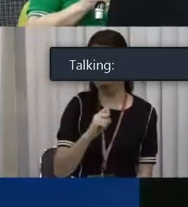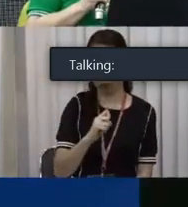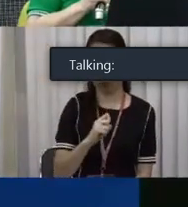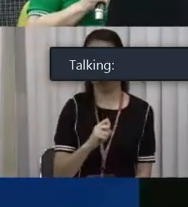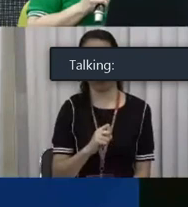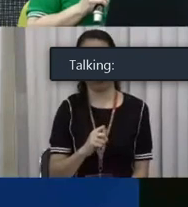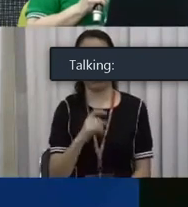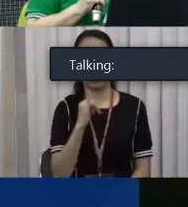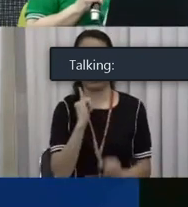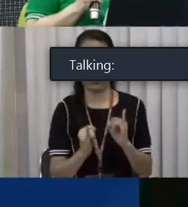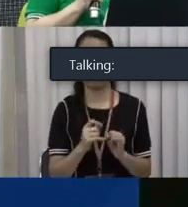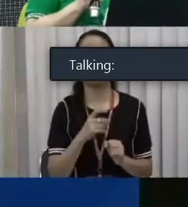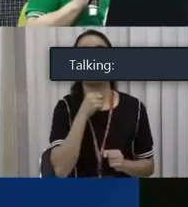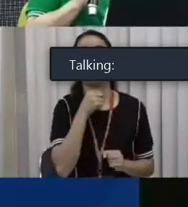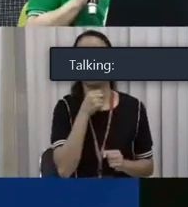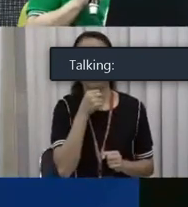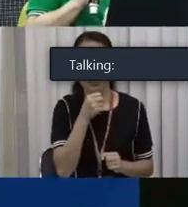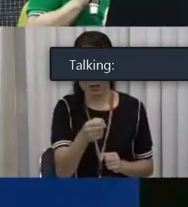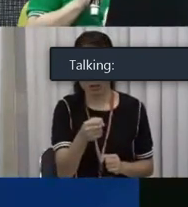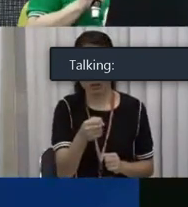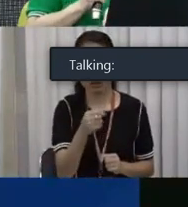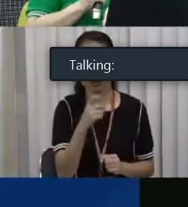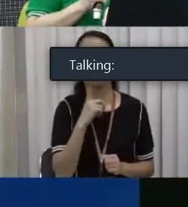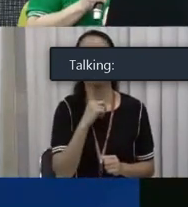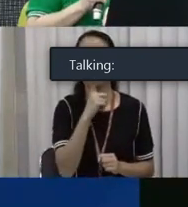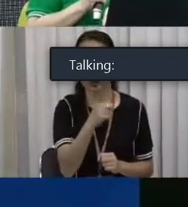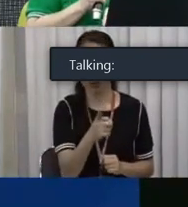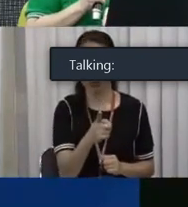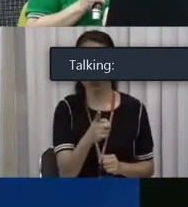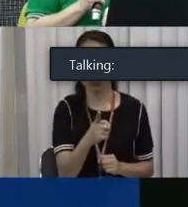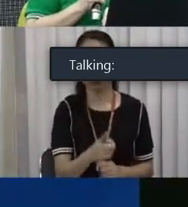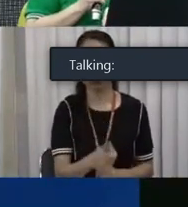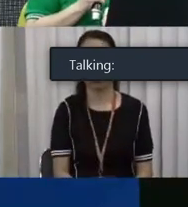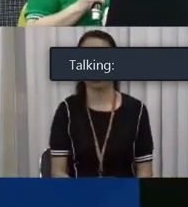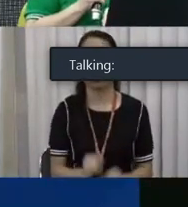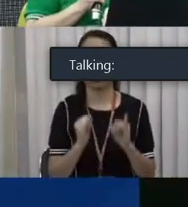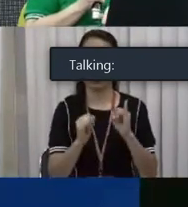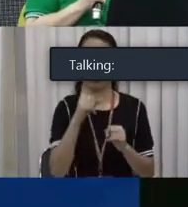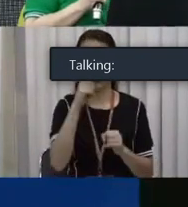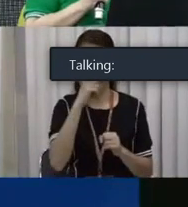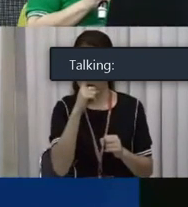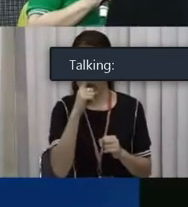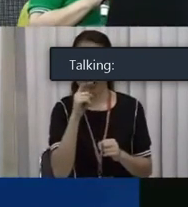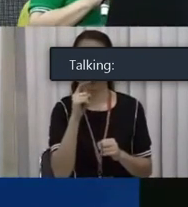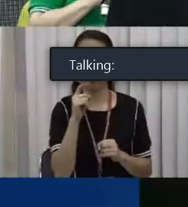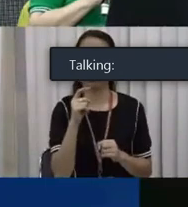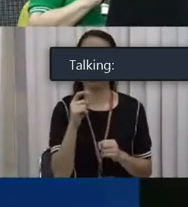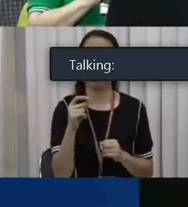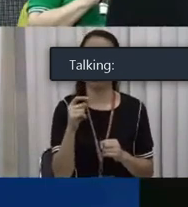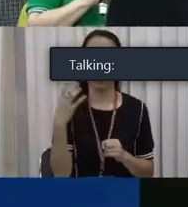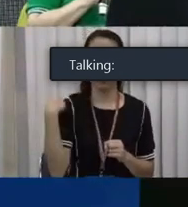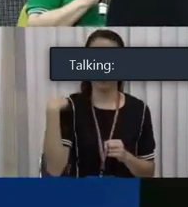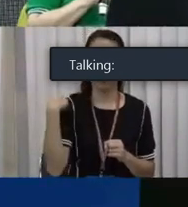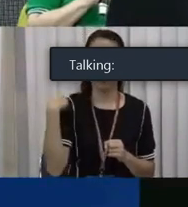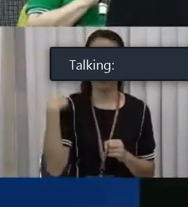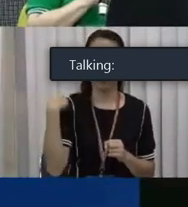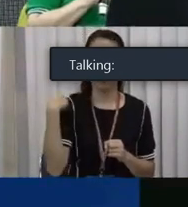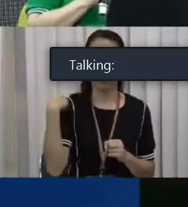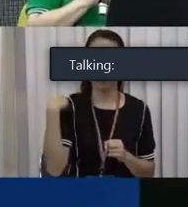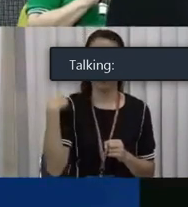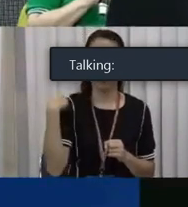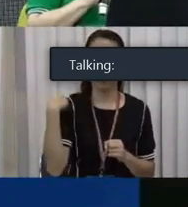magligoy-ligoy. Kung serious, serious. Kung mag-joke ang interviewer, so ayha pa pod ka mag-joke.